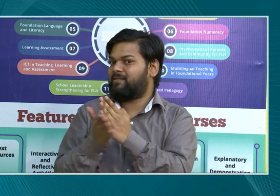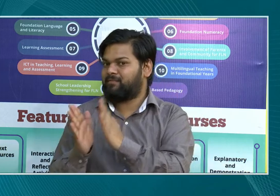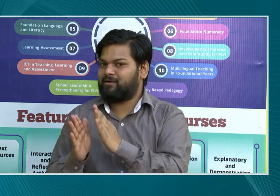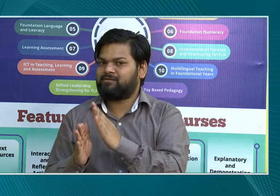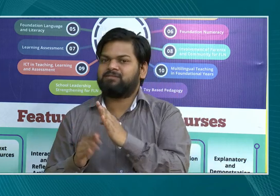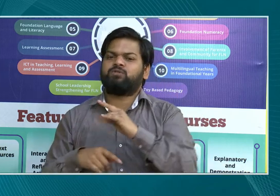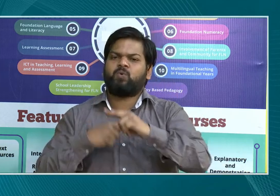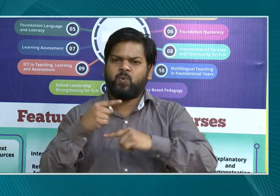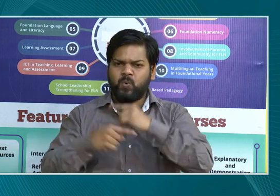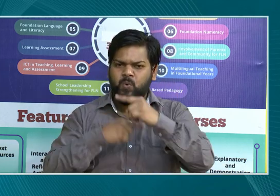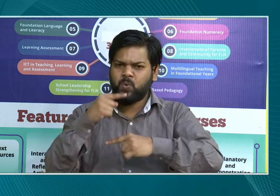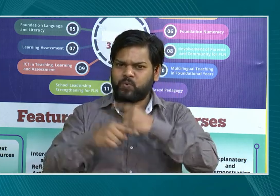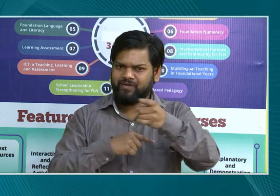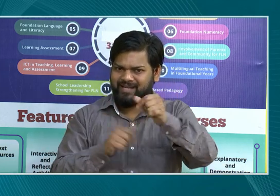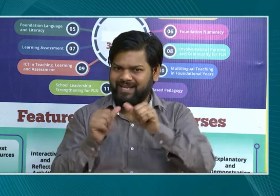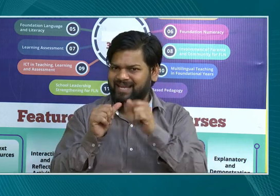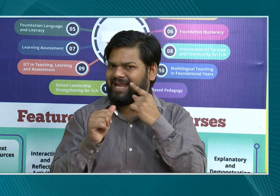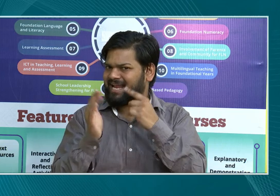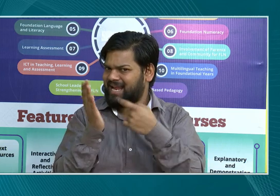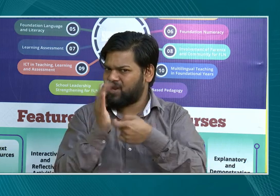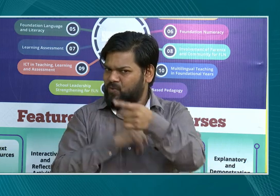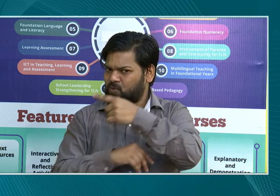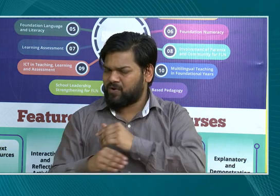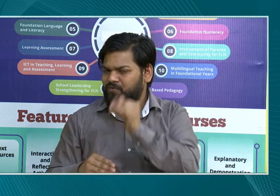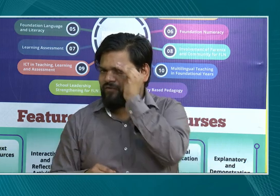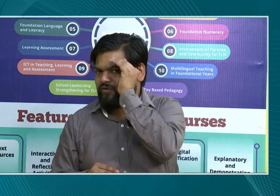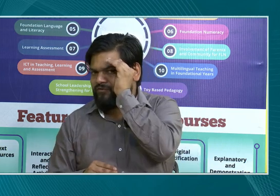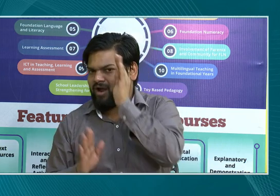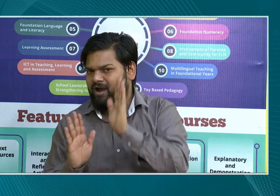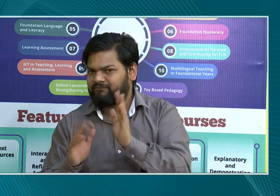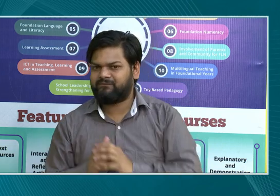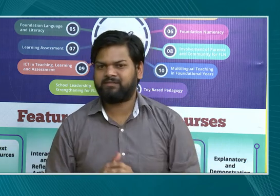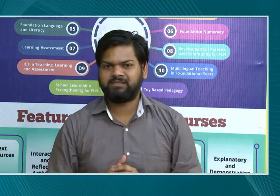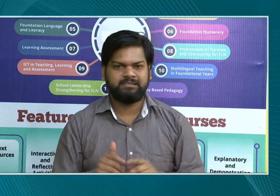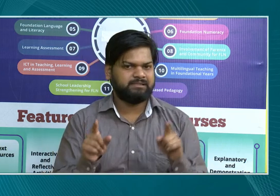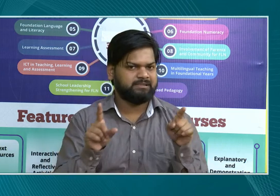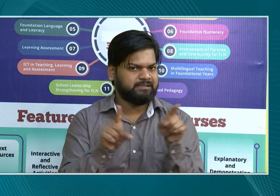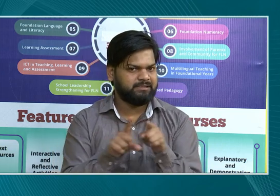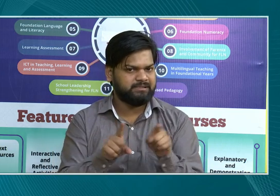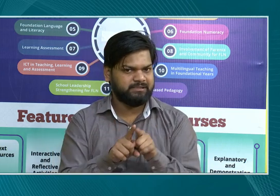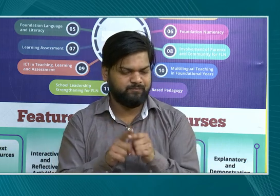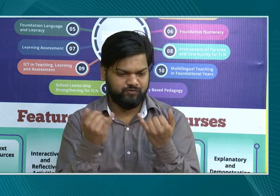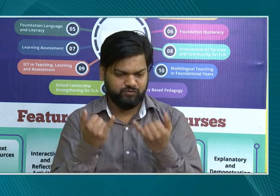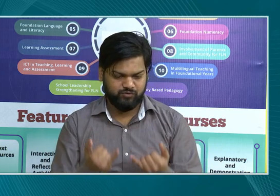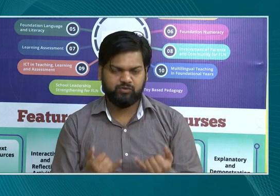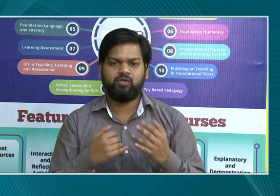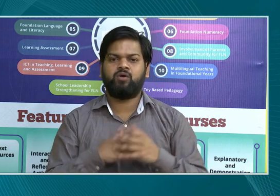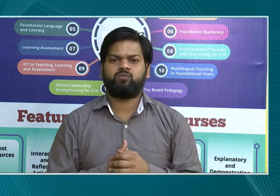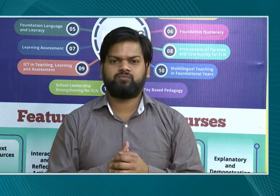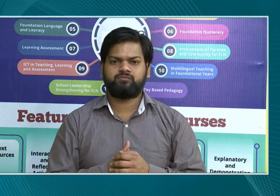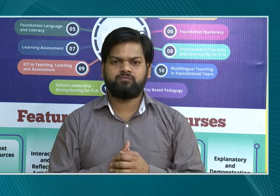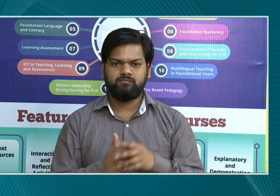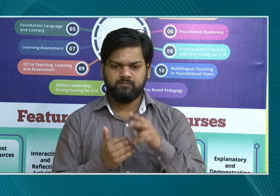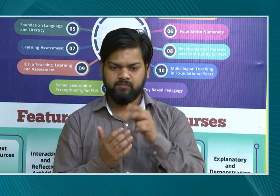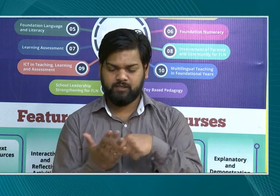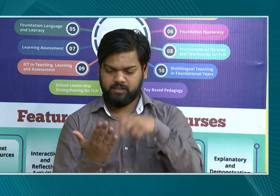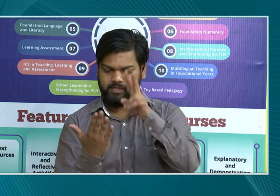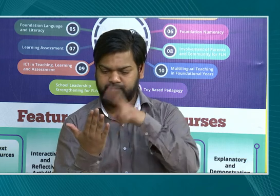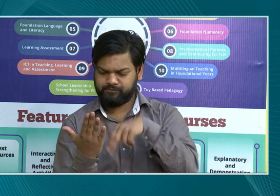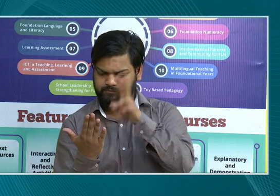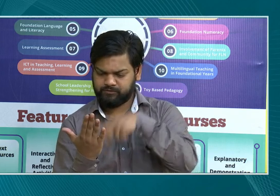हर घंटे आकाशवाणी से सुनते इस पाठ से संबंधित जब हमने पाठ समझ लिया बच्चों को उसके बाद कुछ